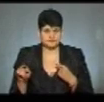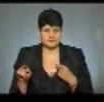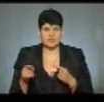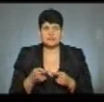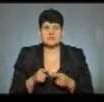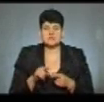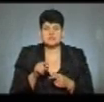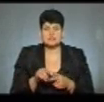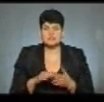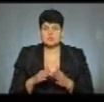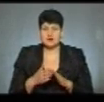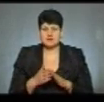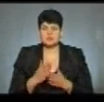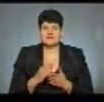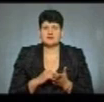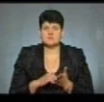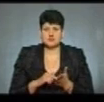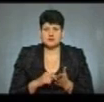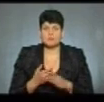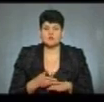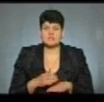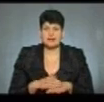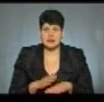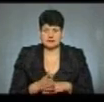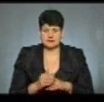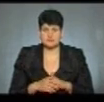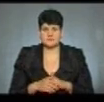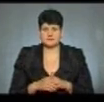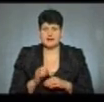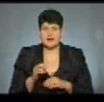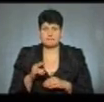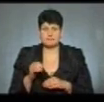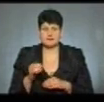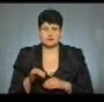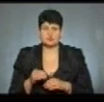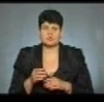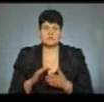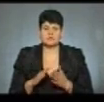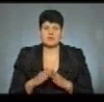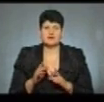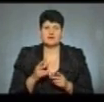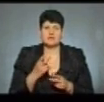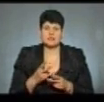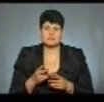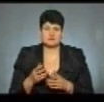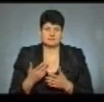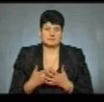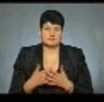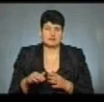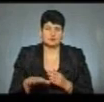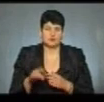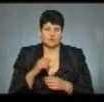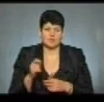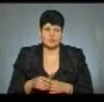даній ситуації ми відмічаємо якесь певне ускладнення все ж таки епідемічної ситуації. Як ми виглядаємо на фоні України, наша